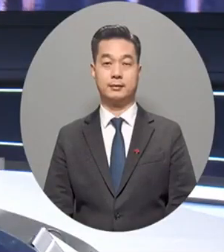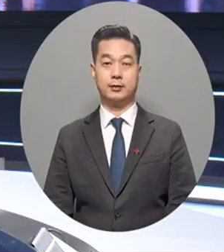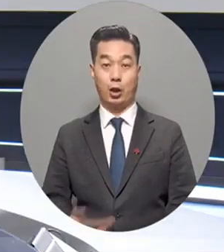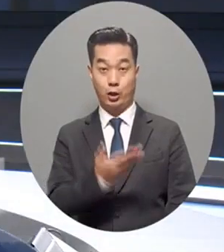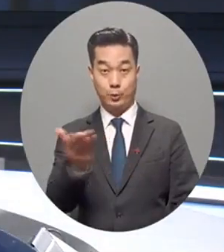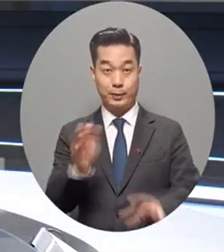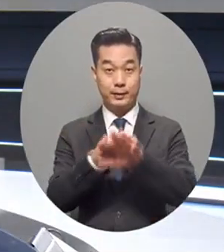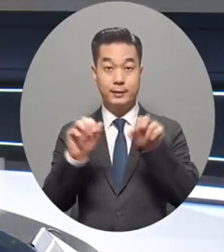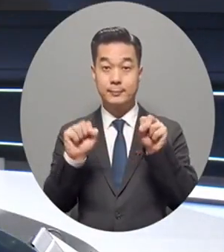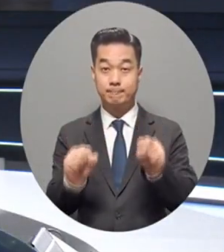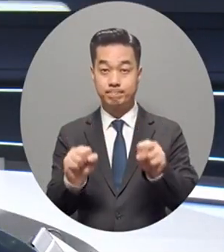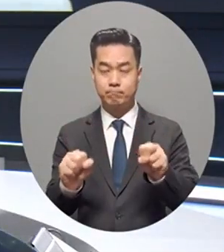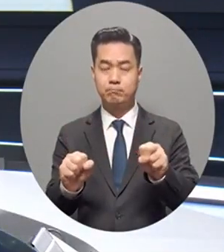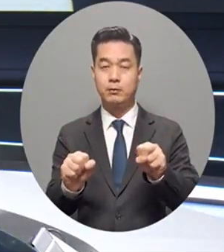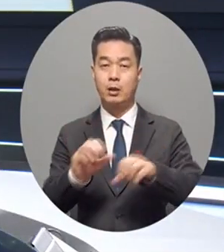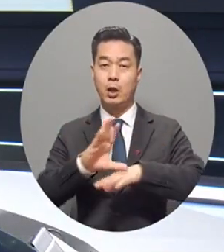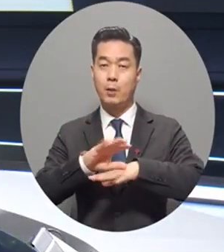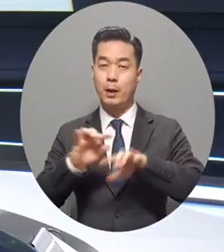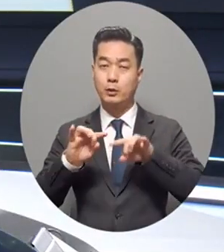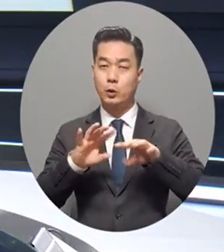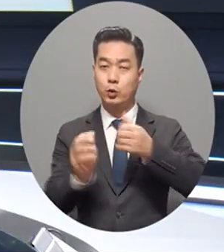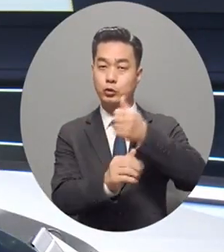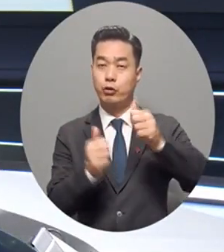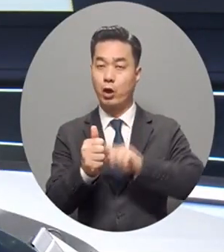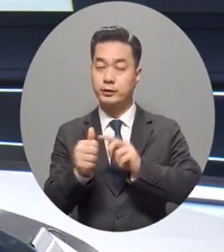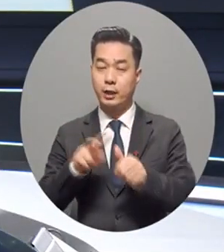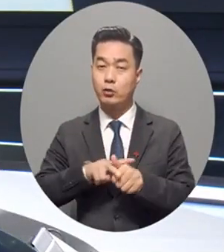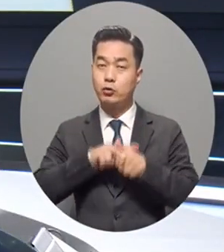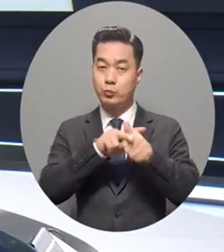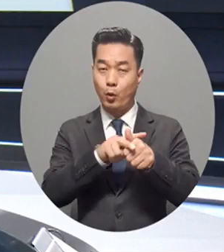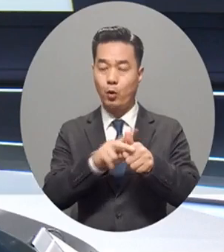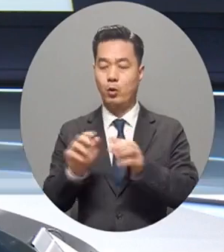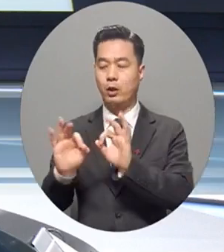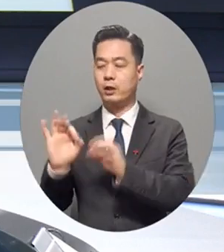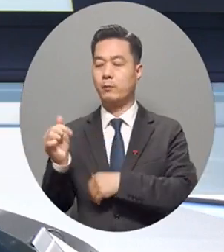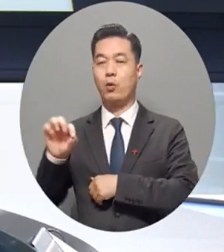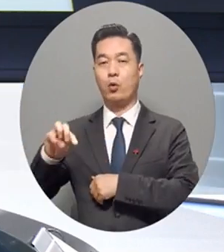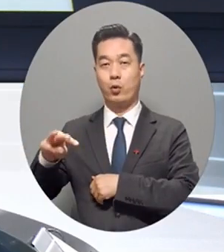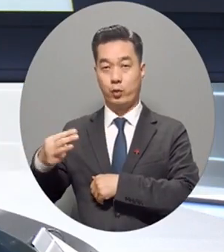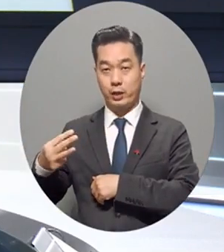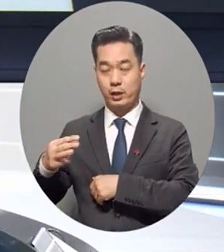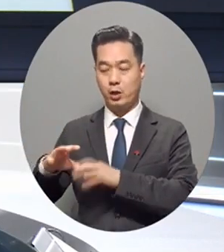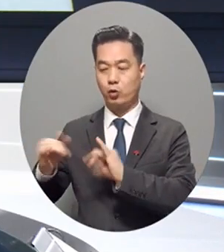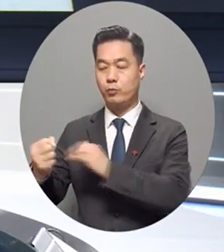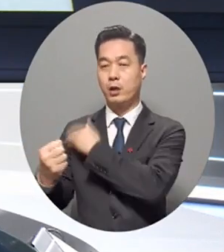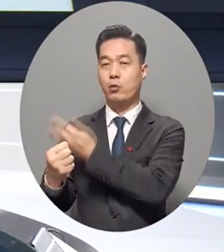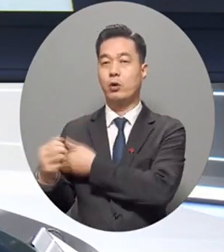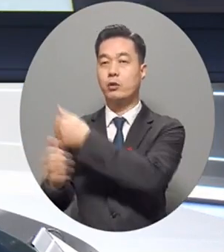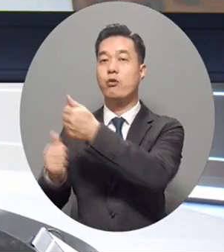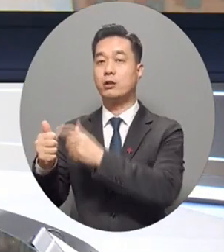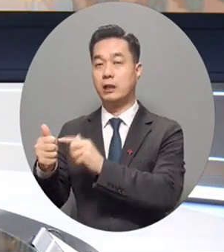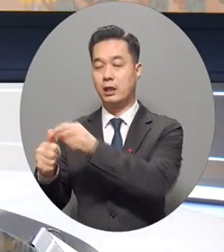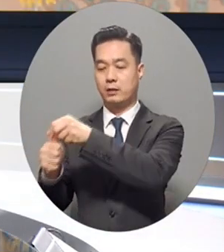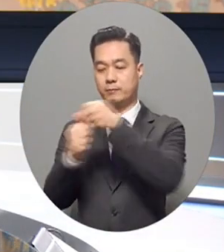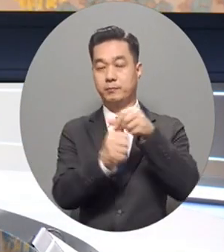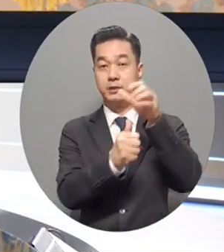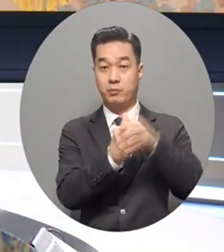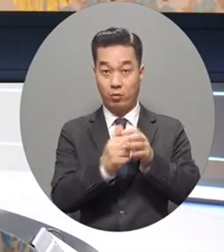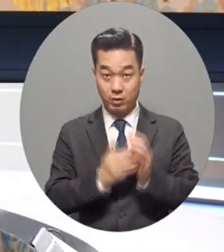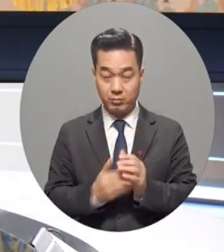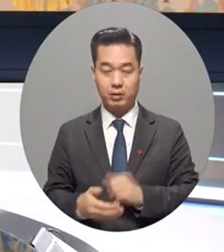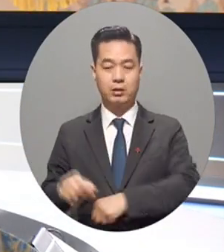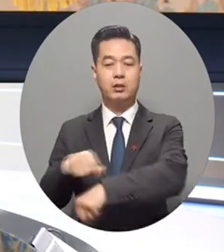여러분 안녕하십니까. 새 방송통신위원장 후보로 김홍일 국민권익위원장이 지명됐습니다. 김 후보자는 특수통